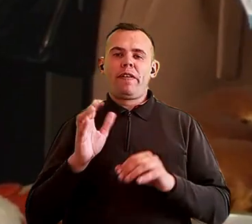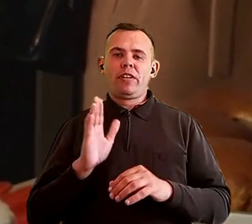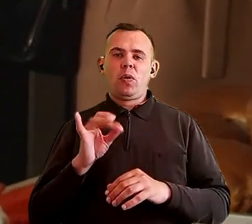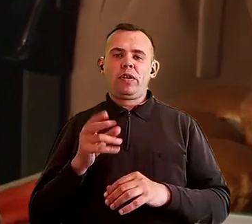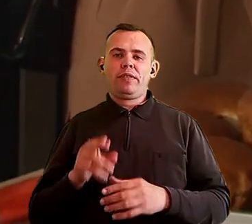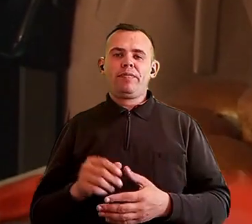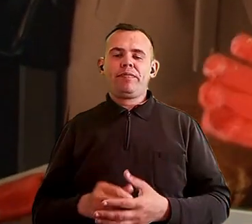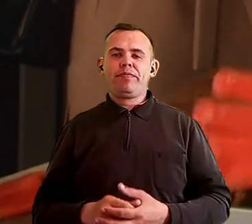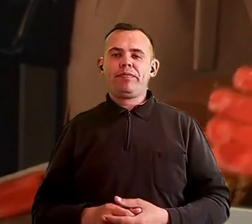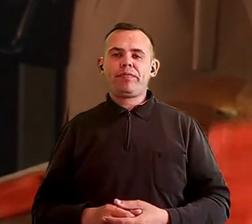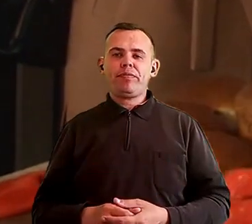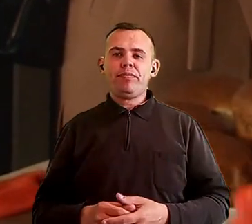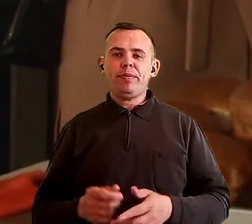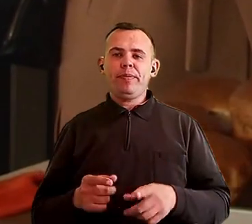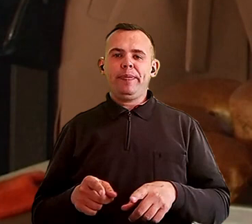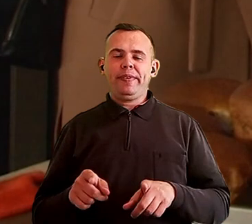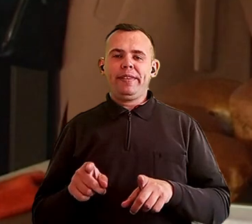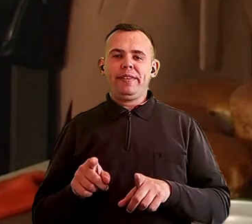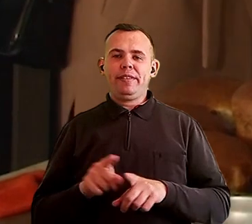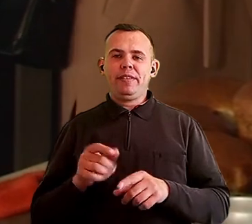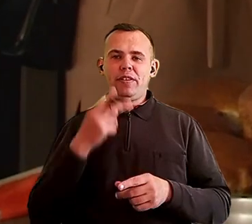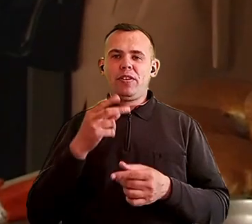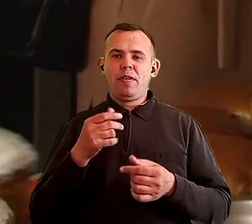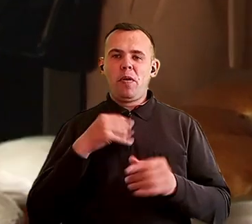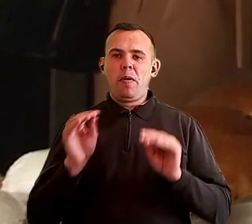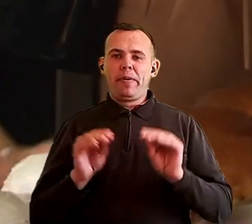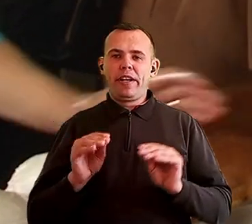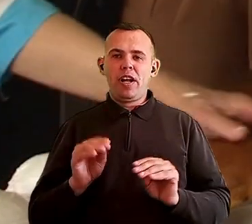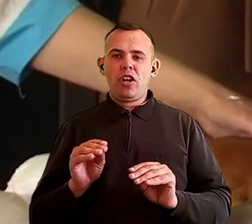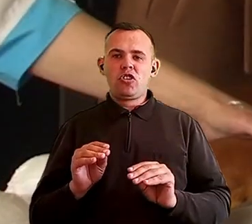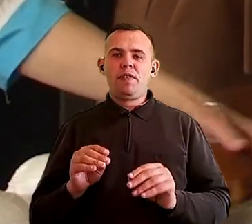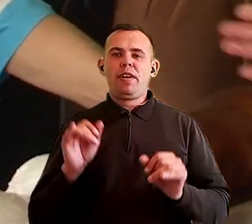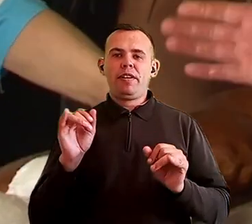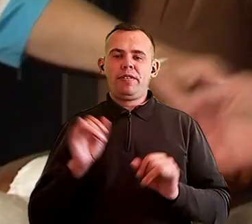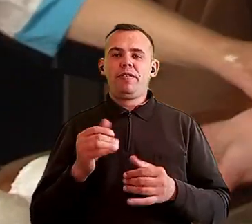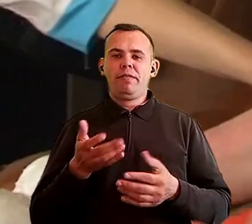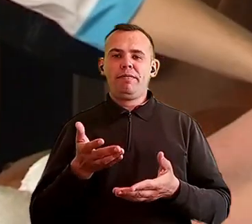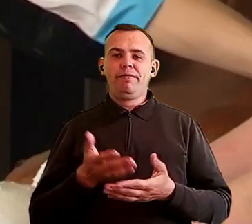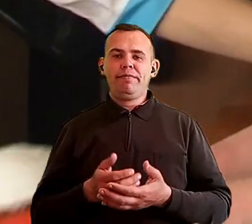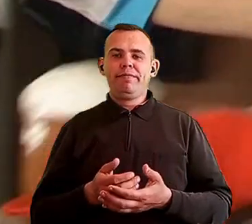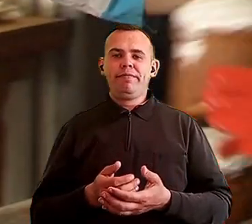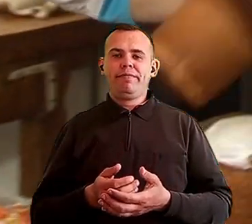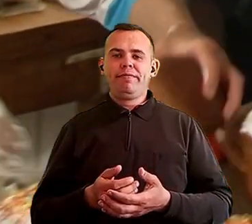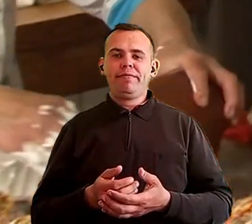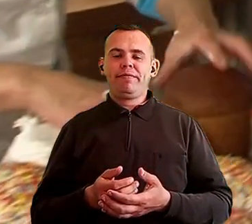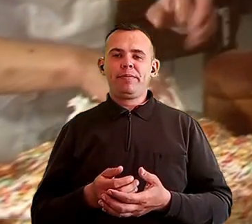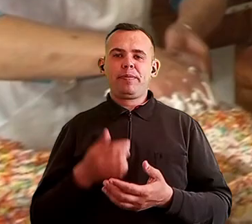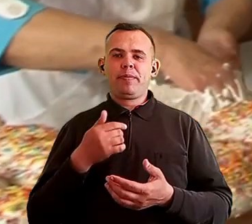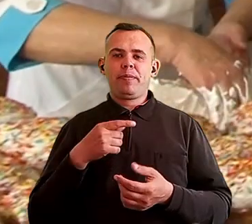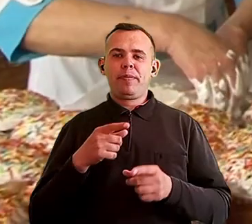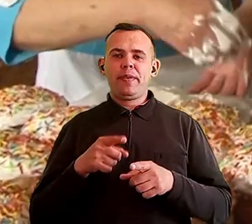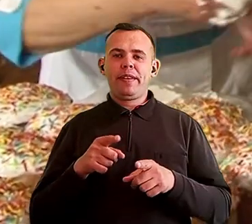Намазуємо зверху пасочку, прикрашаємо її монтарелью. Ніна Дмитрівна змазує